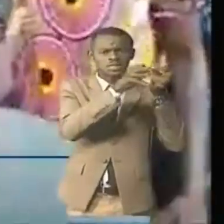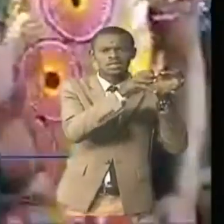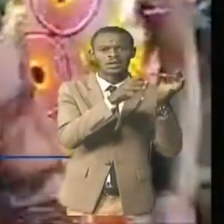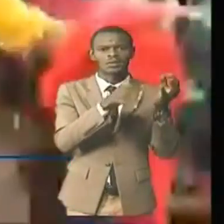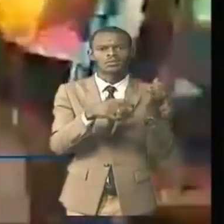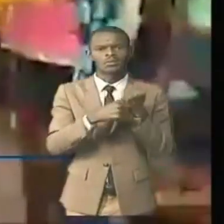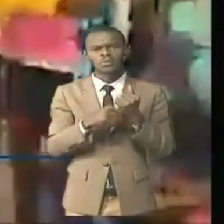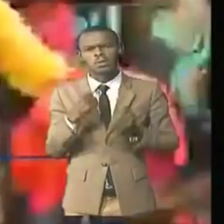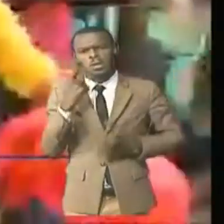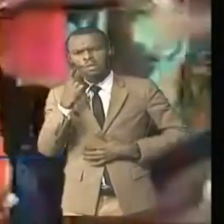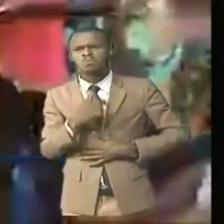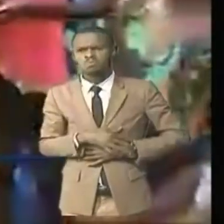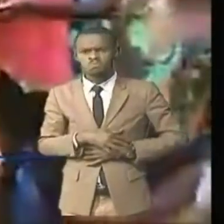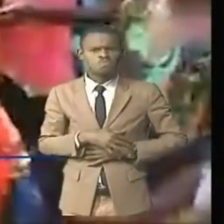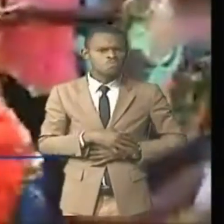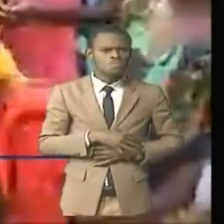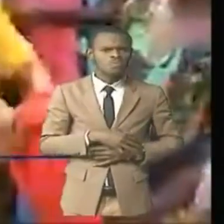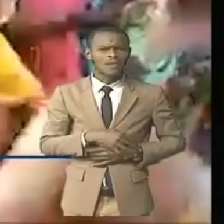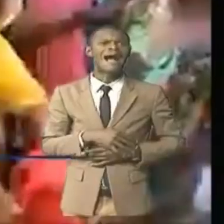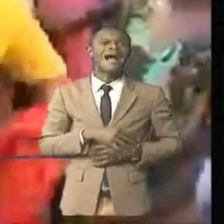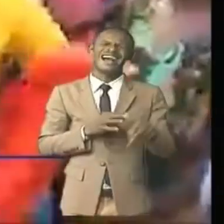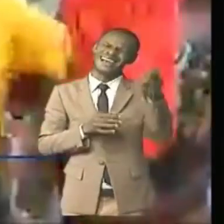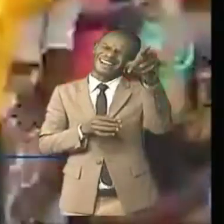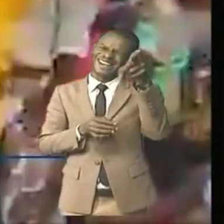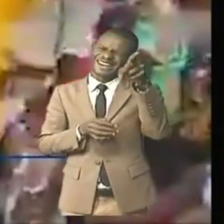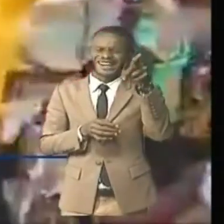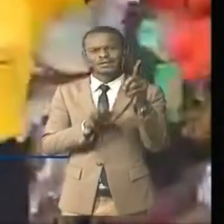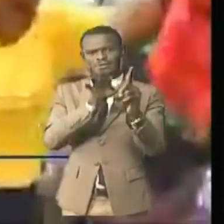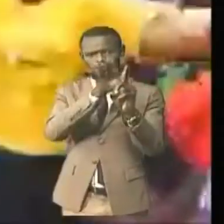peut placer leur entité sur l'orbite du